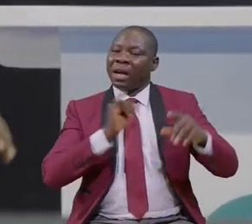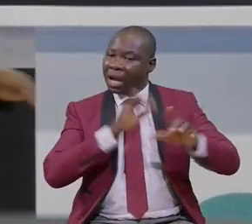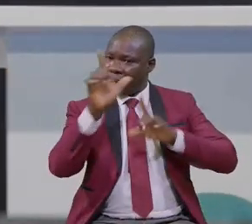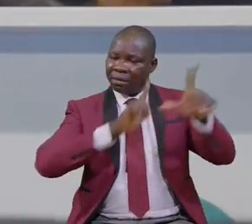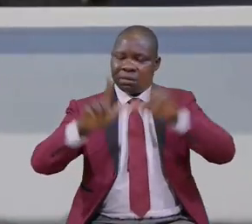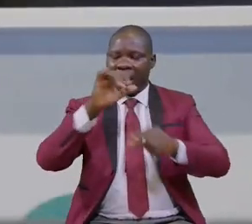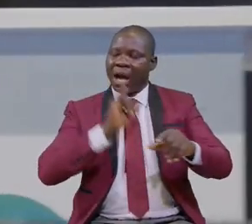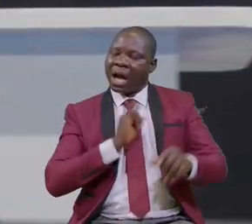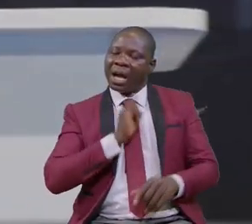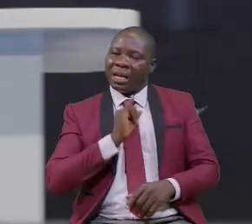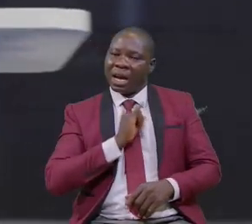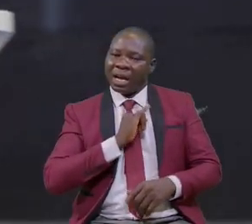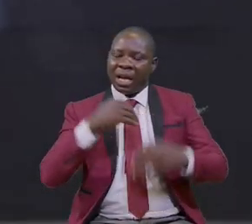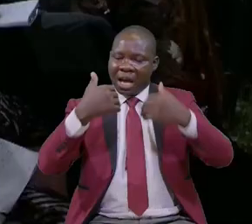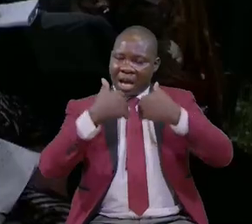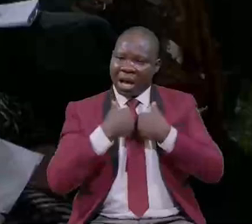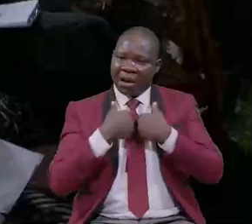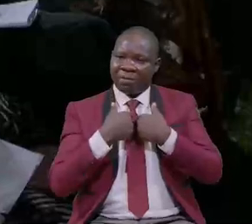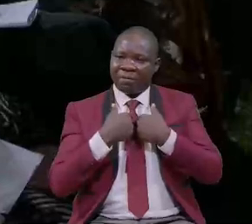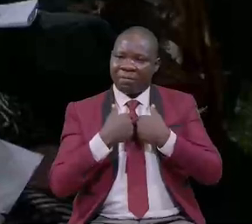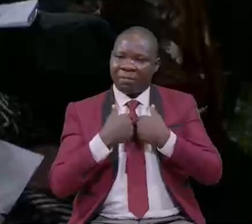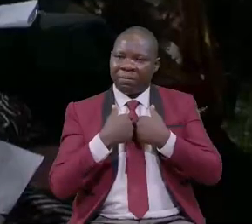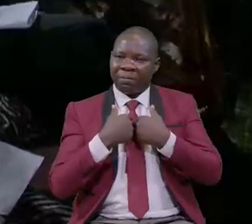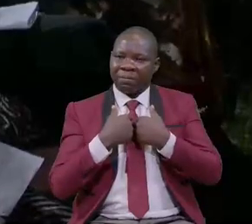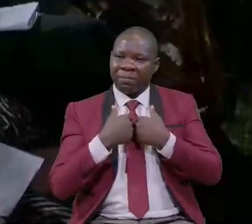J'ai obtenu.